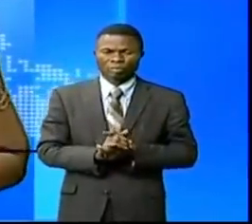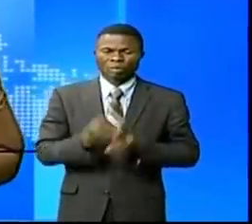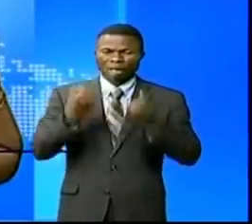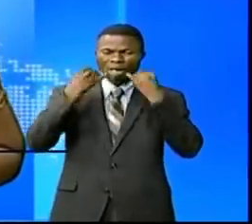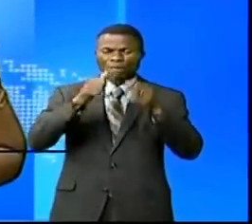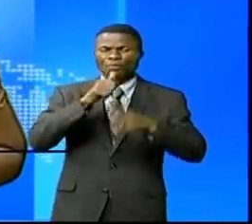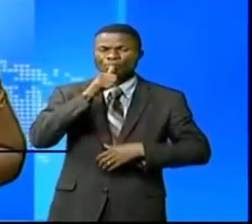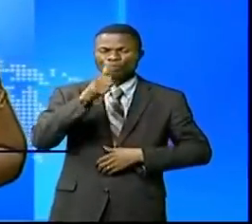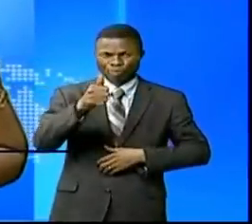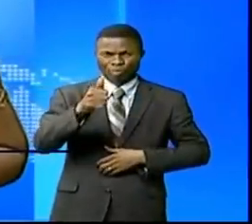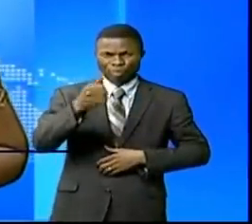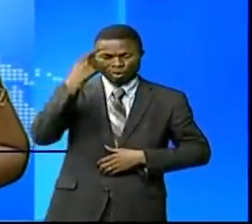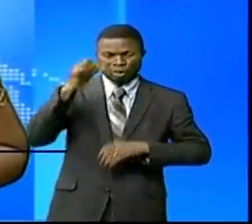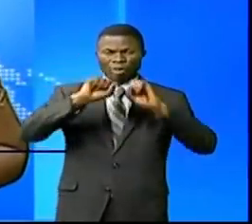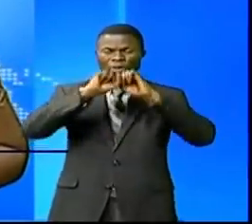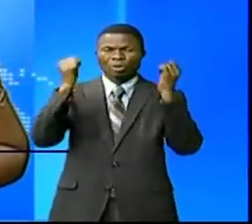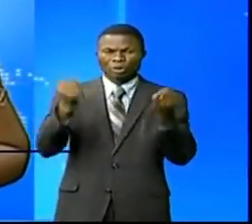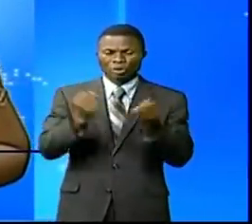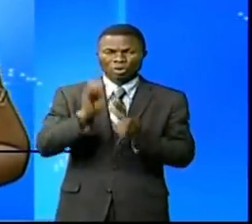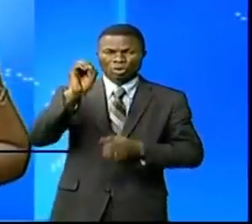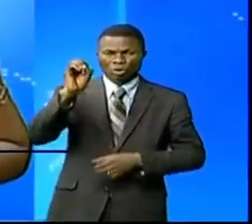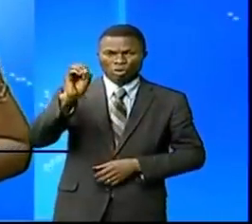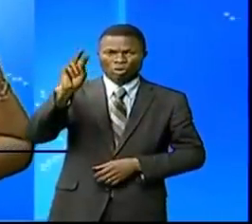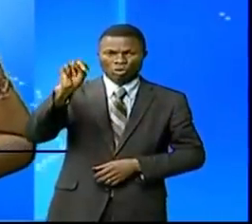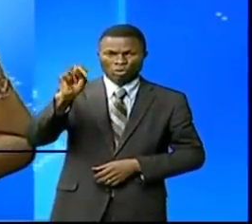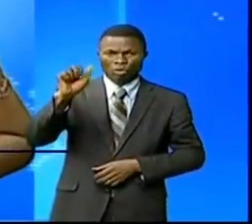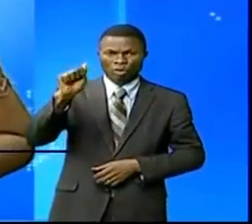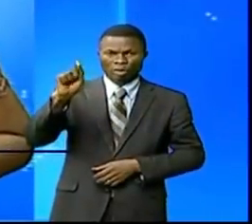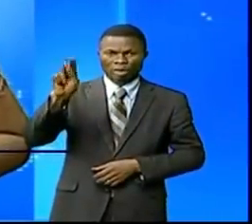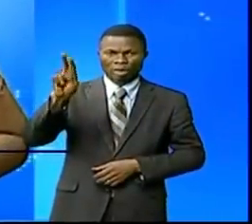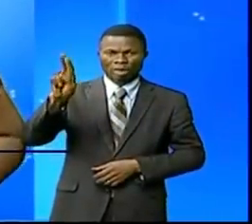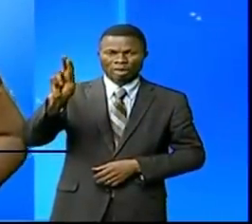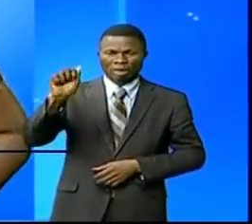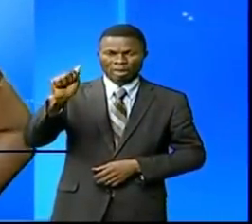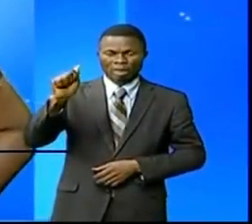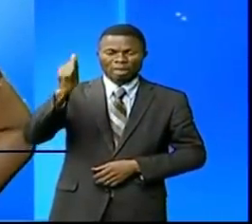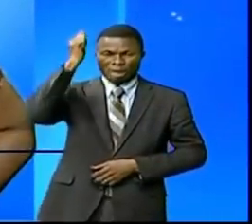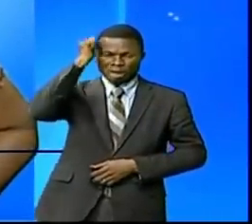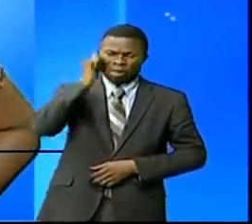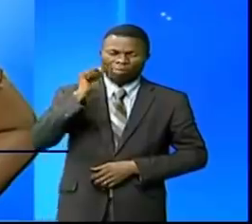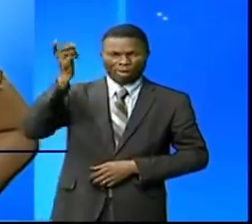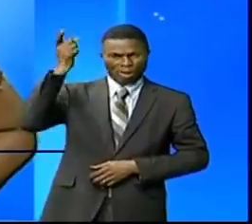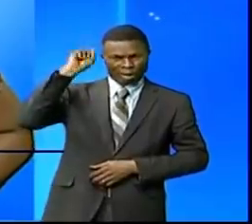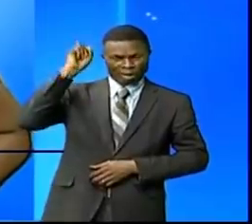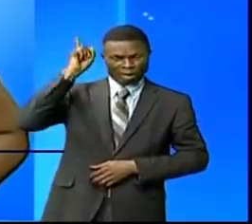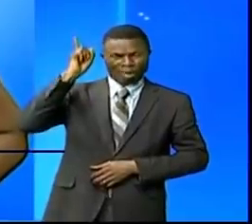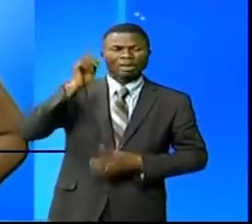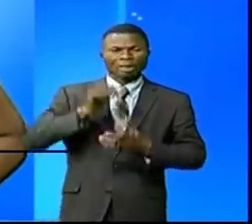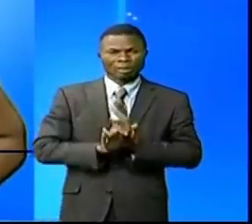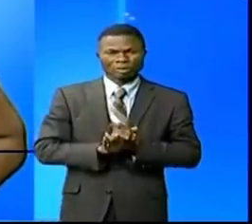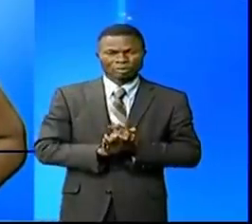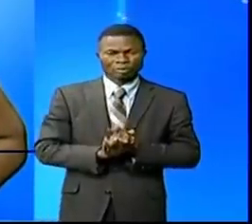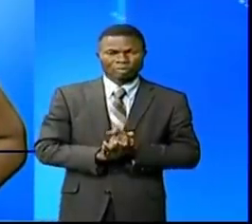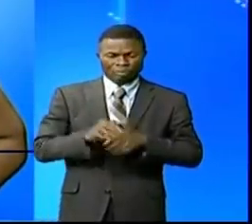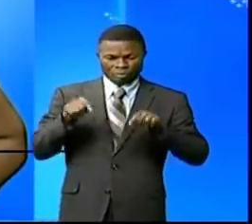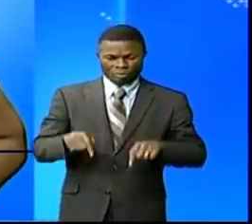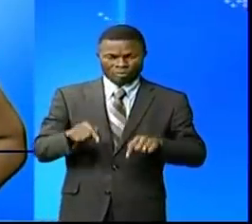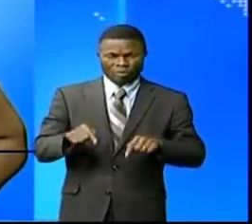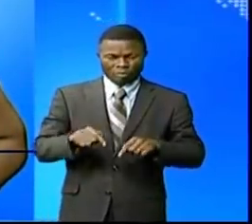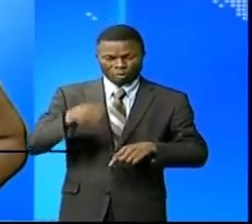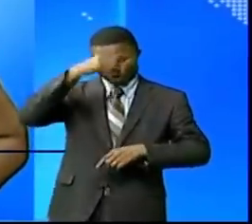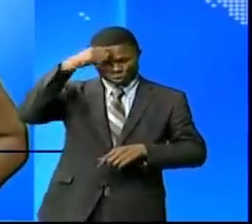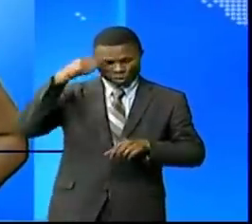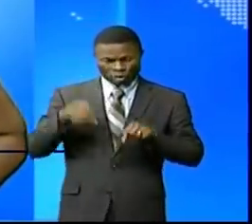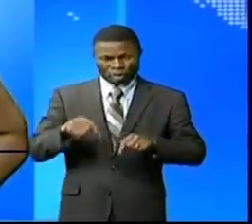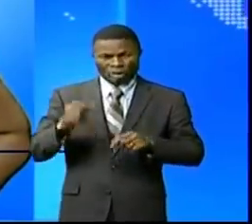nouvelle pour la société commercial de transport et de port ex-ONATRA. Dénouement de la crise,